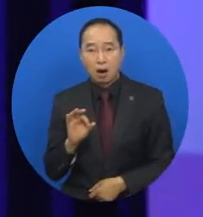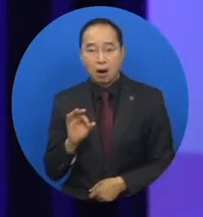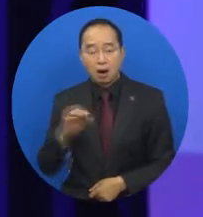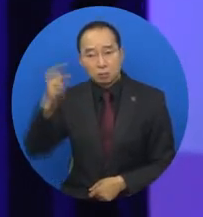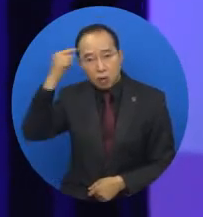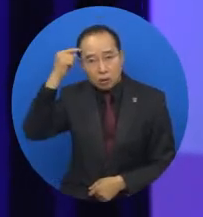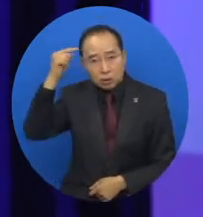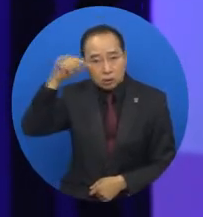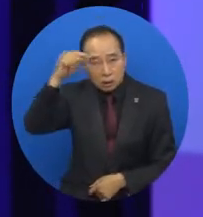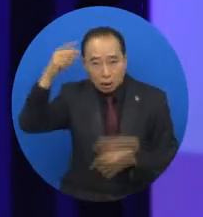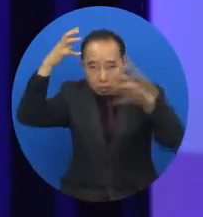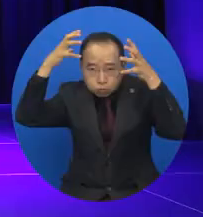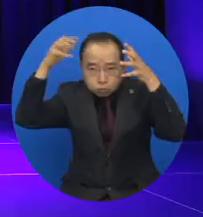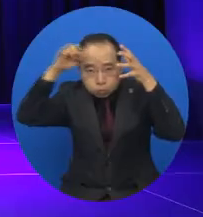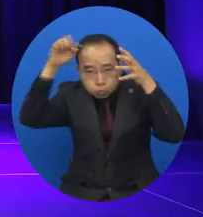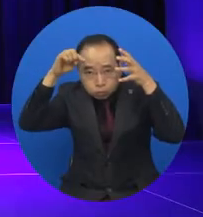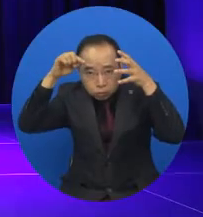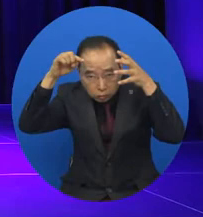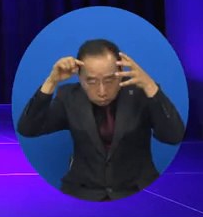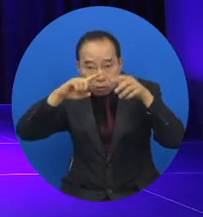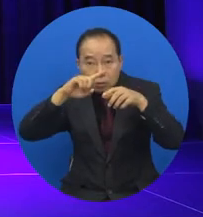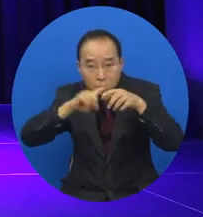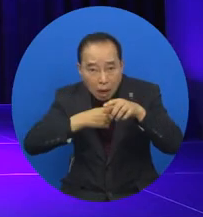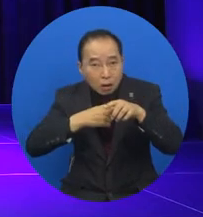실로 놀라운 장면이었습니다.